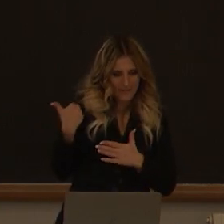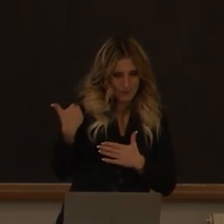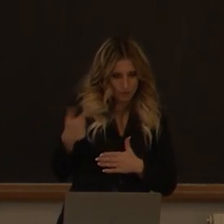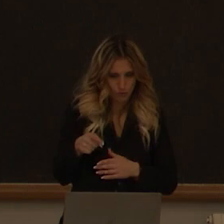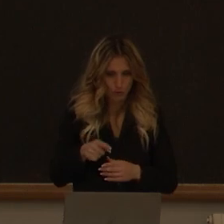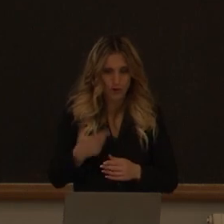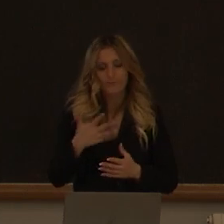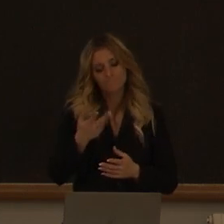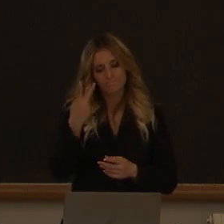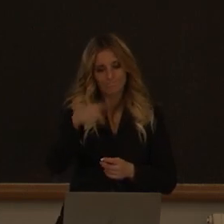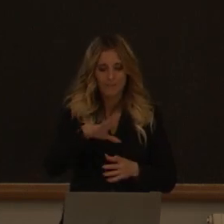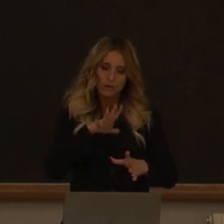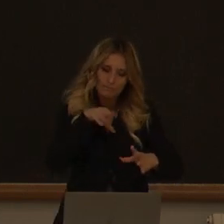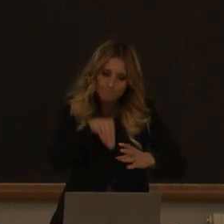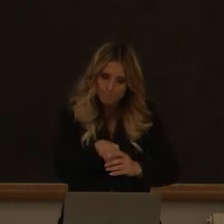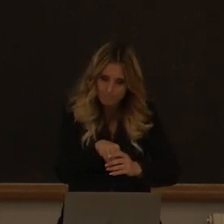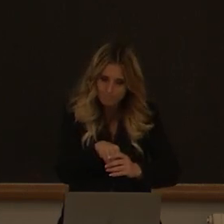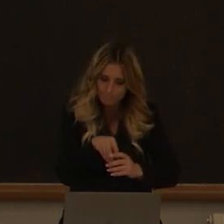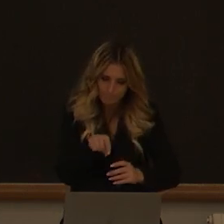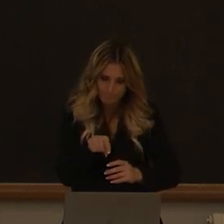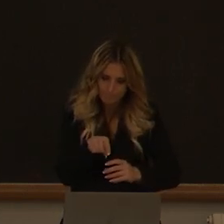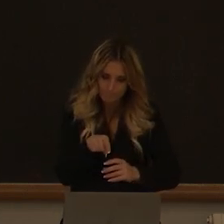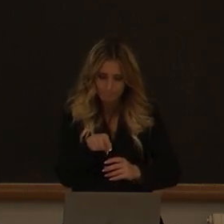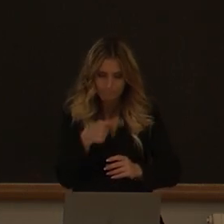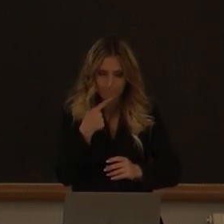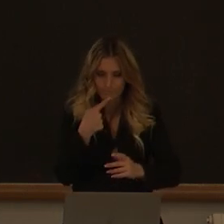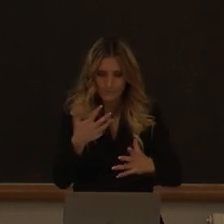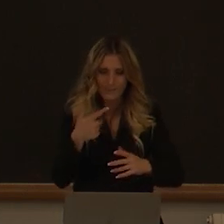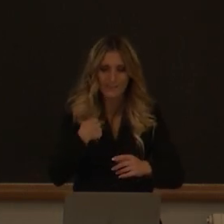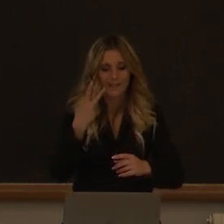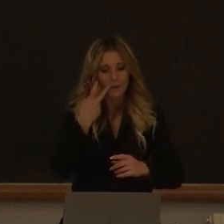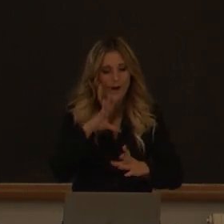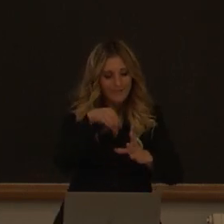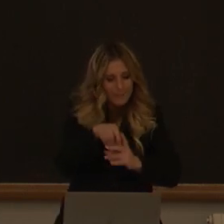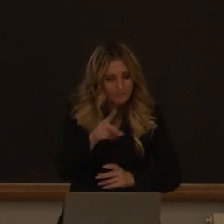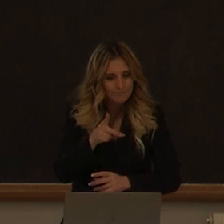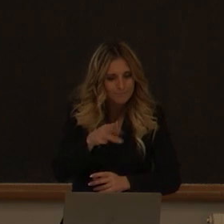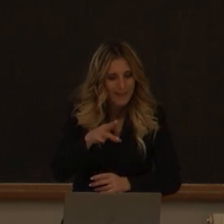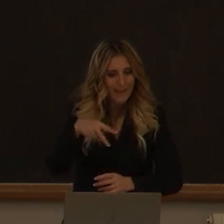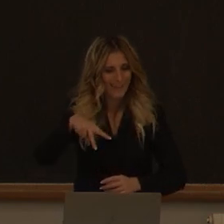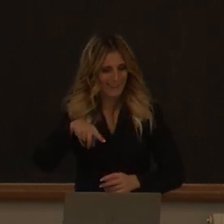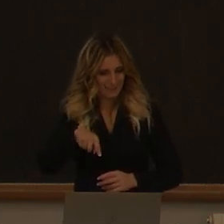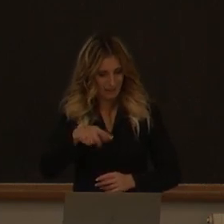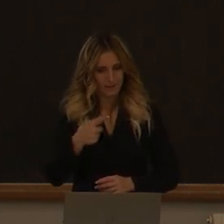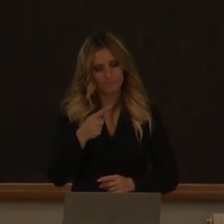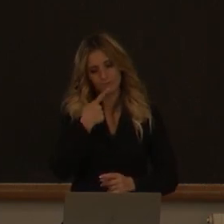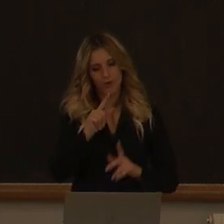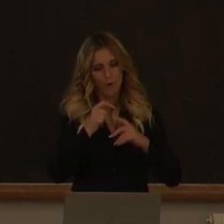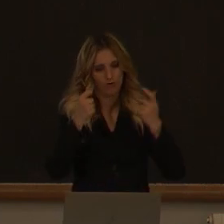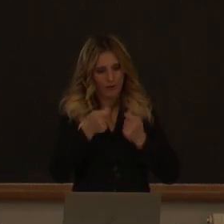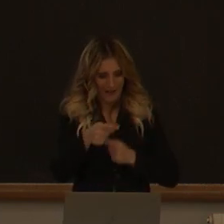quello che rientra un po' più nella come dire, dicitura green in senso più, più